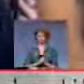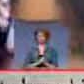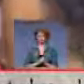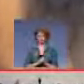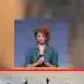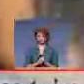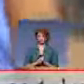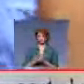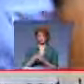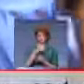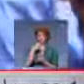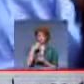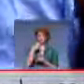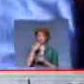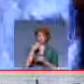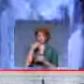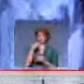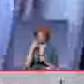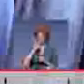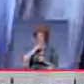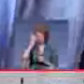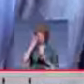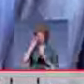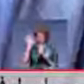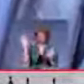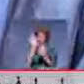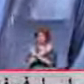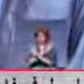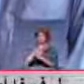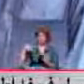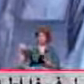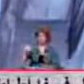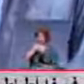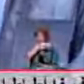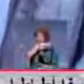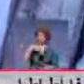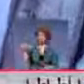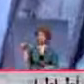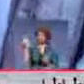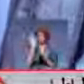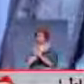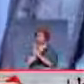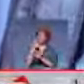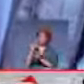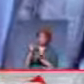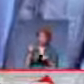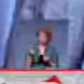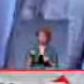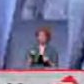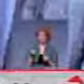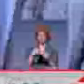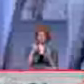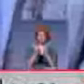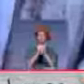حضرتك فعلا بتشوفي كل دي خيالات؟ يعني احكي للشيخ عمرو الموضوع. اول اوضه ولعت في البيت كنت يعني الصراحه كنت اخاف منها وانا